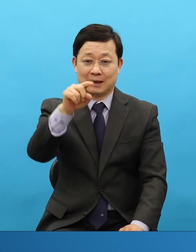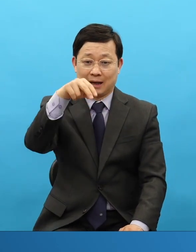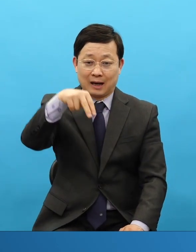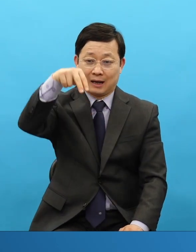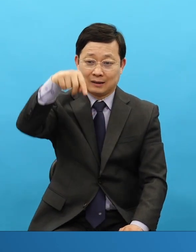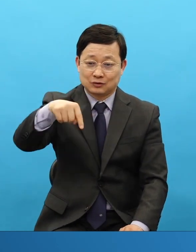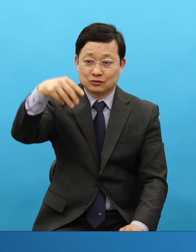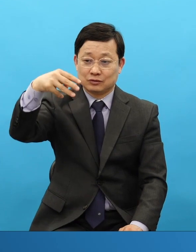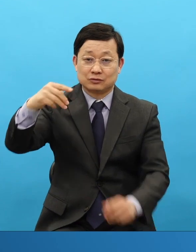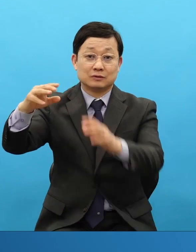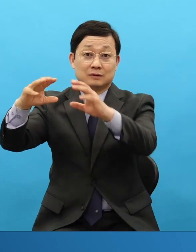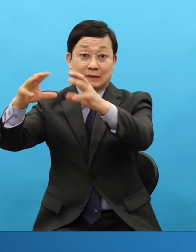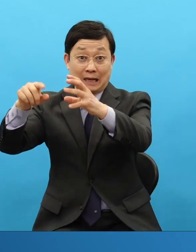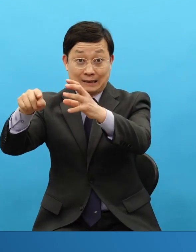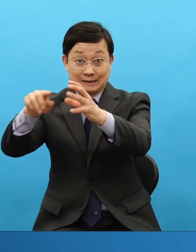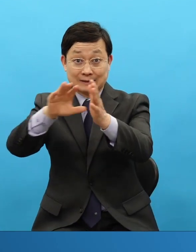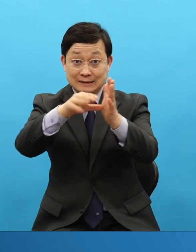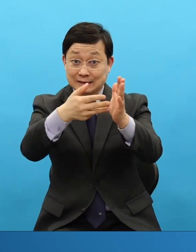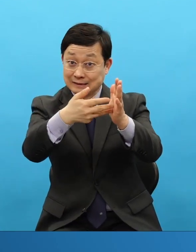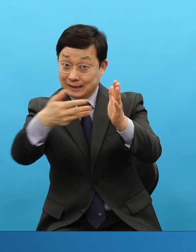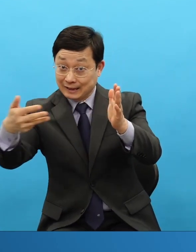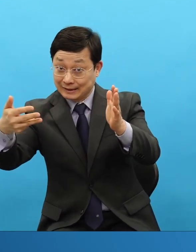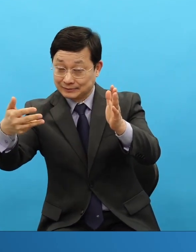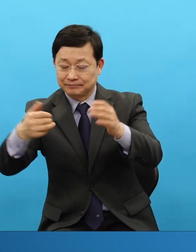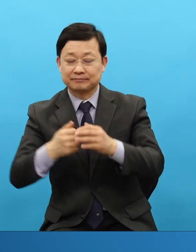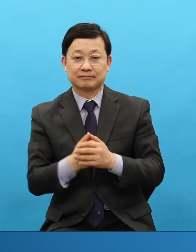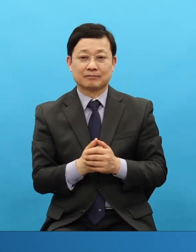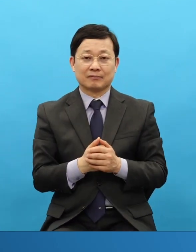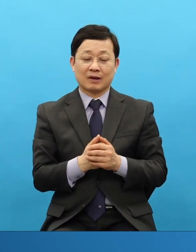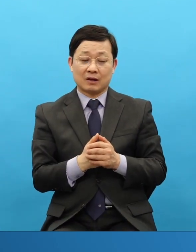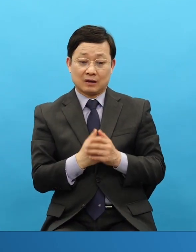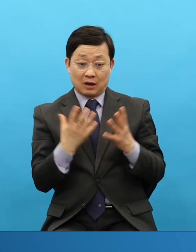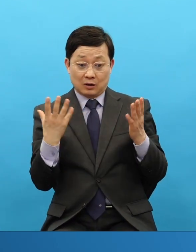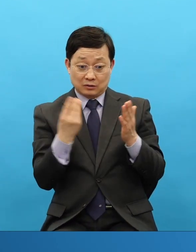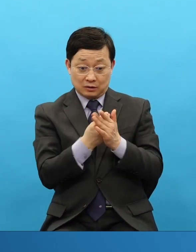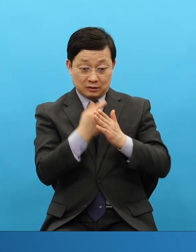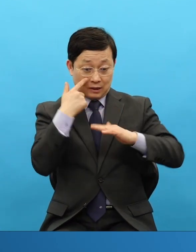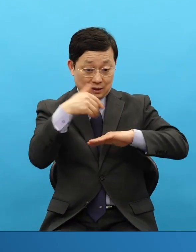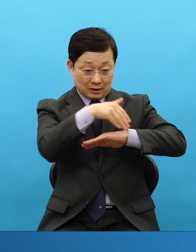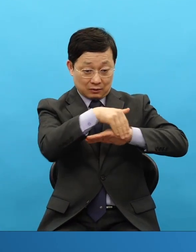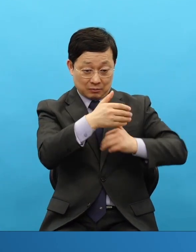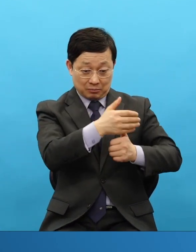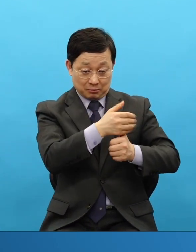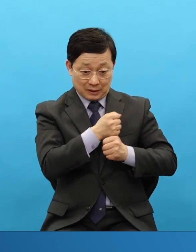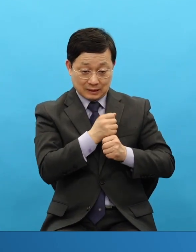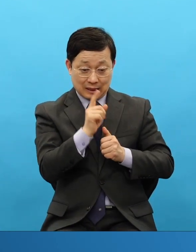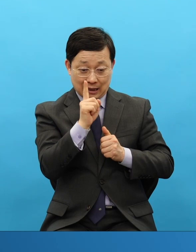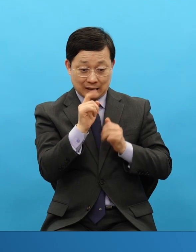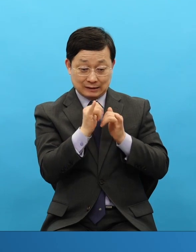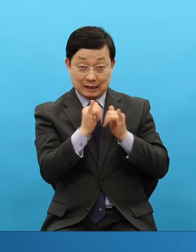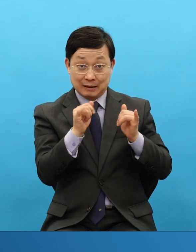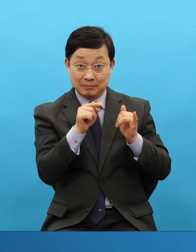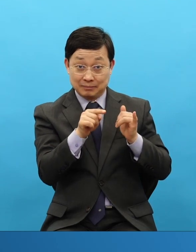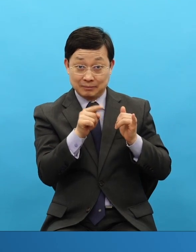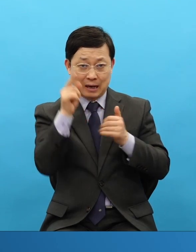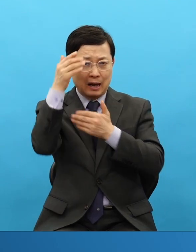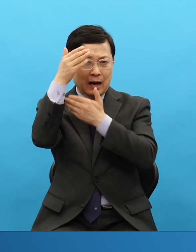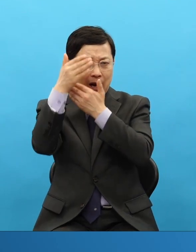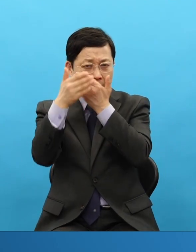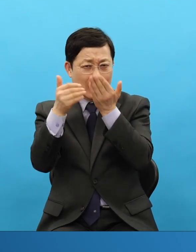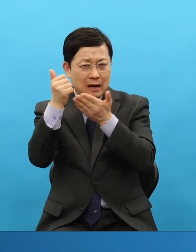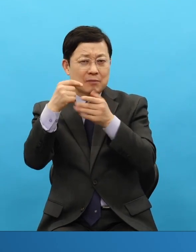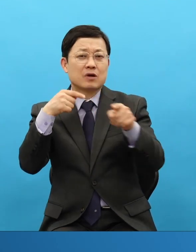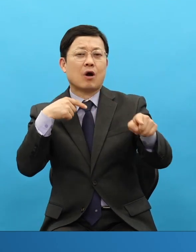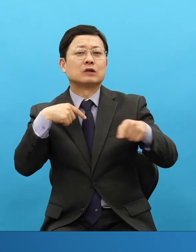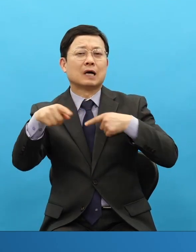하나님은 요 언약을 알고 절대 계획하신 사람에게 반드시 역사하신 거예요. In the age of